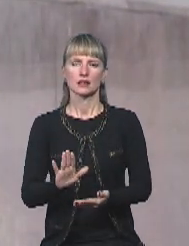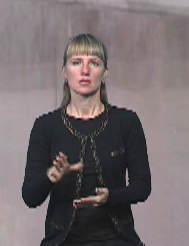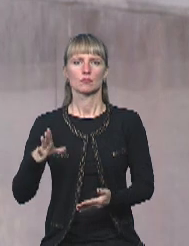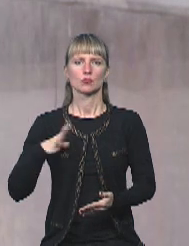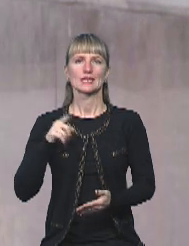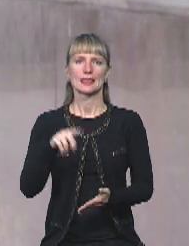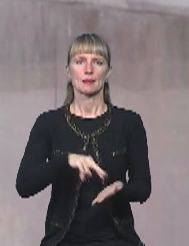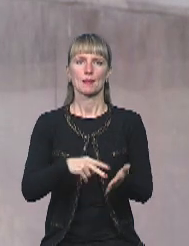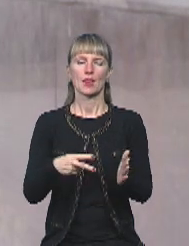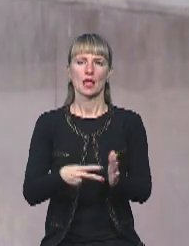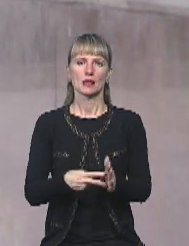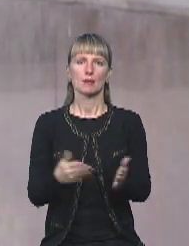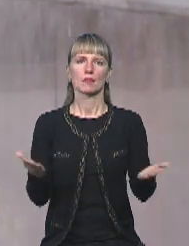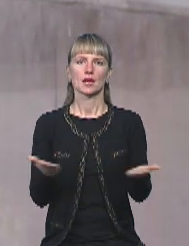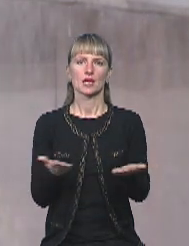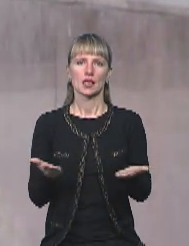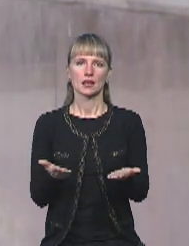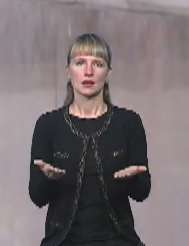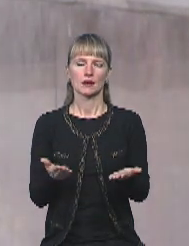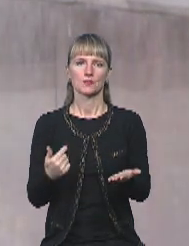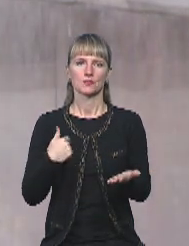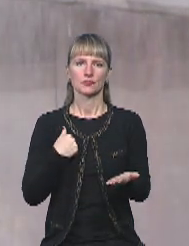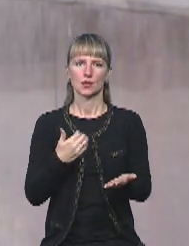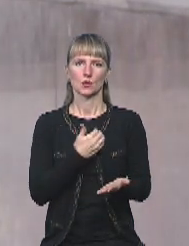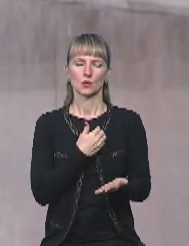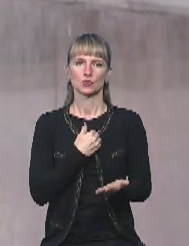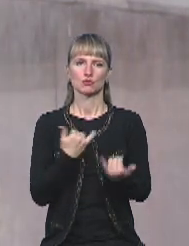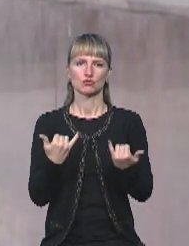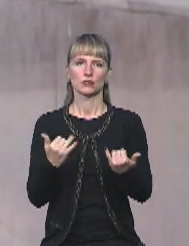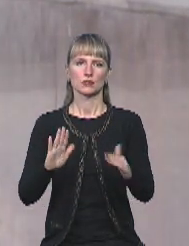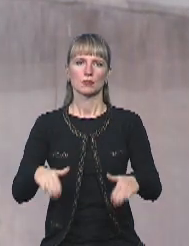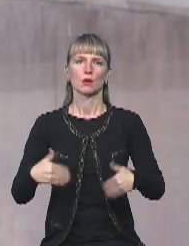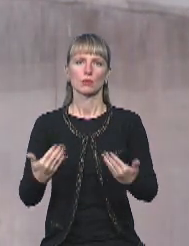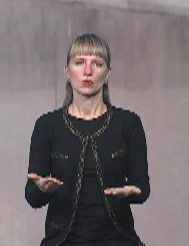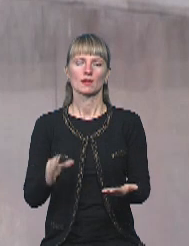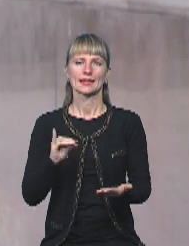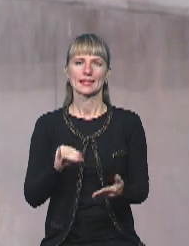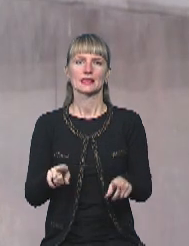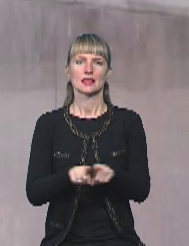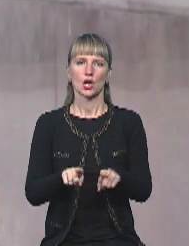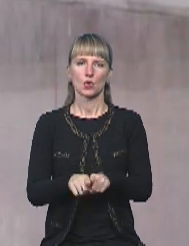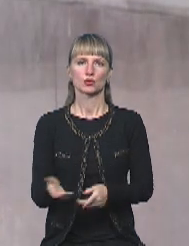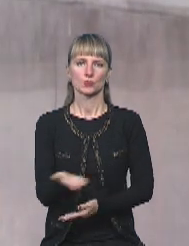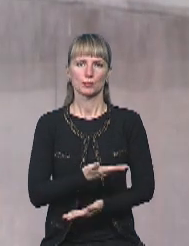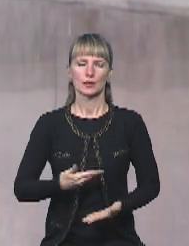відбутись тим планам, які нам намагаються зараз запропонувати. І також ми спланували